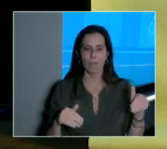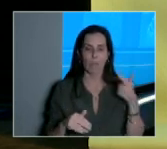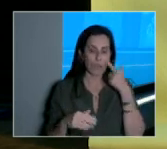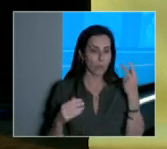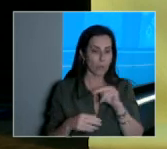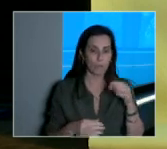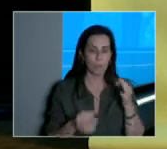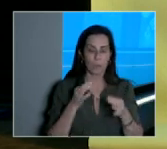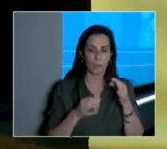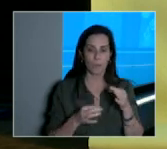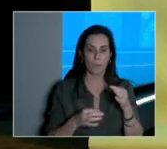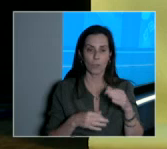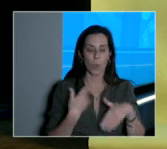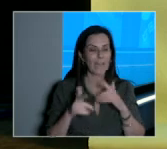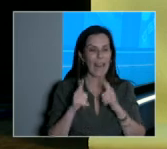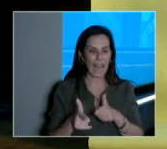נושאים שבית המשפט,